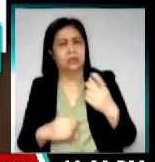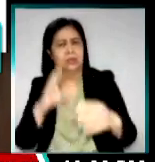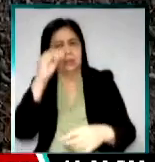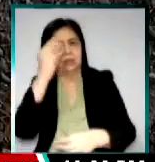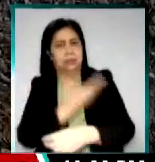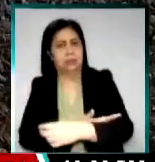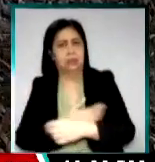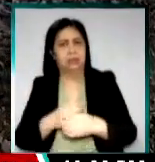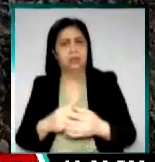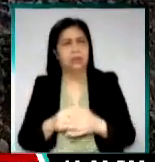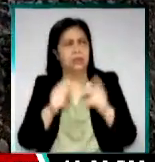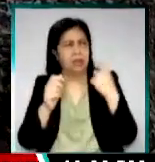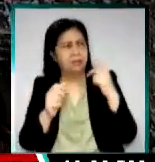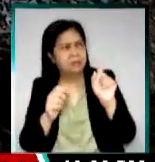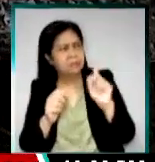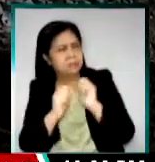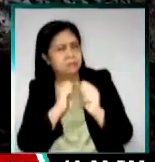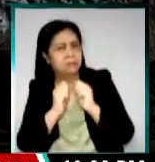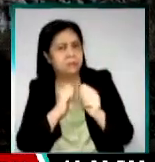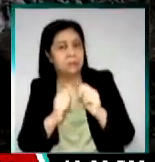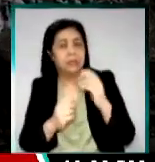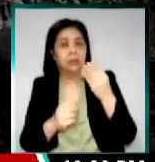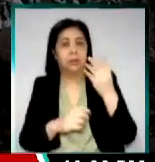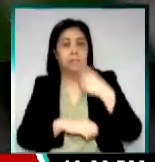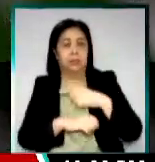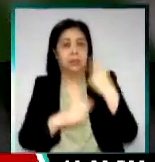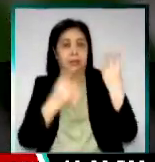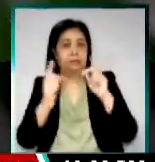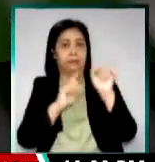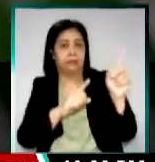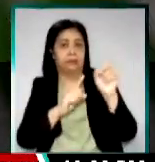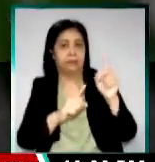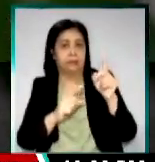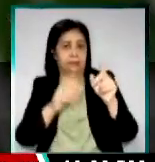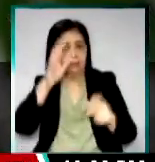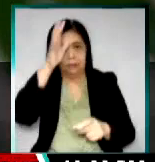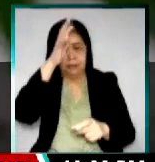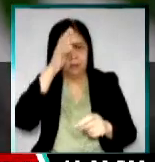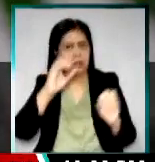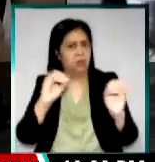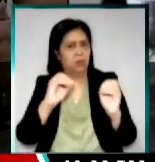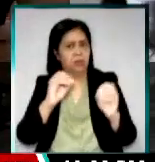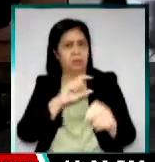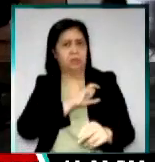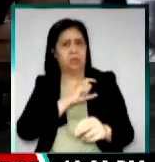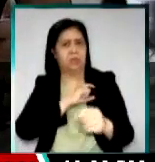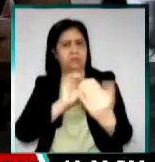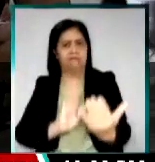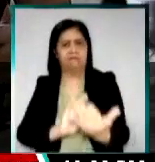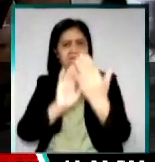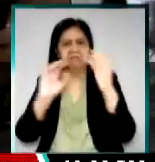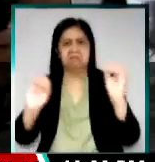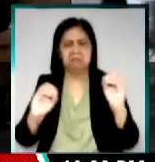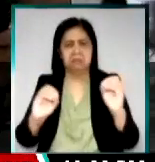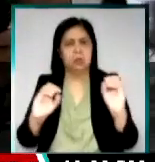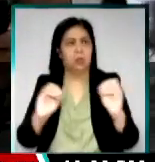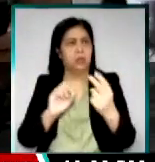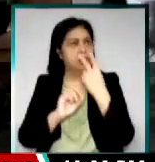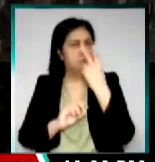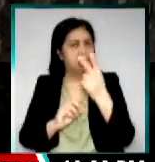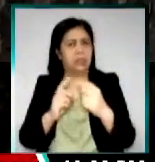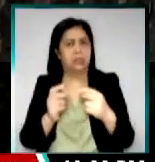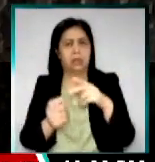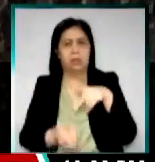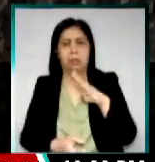ibig sabihin. Sa ilang araw na pagdalaw roon ng ama ni Mateo, wala raw ni isang pulis ang umarap sa kanya. Wala rin daw siyang nakitang blotter o spot